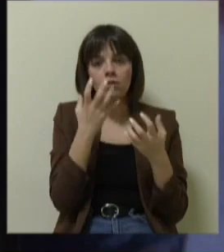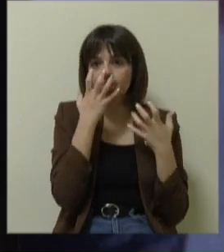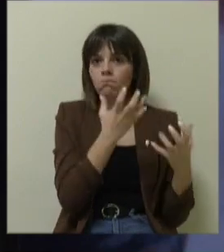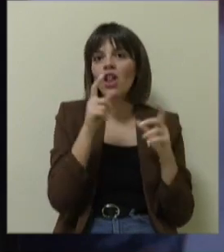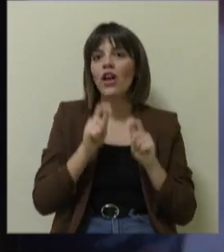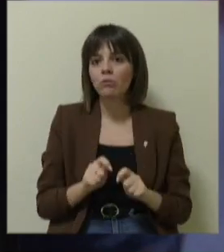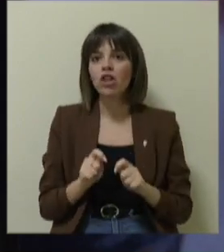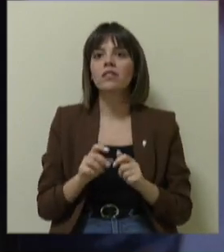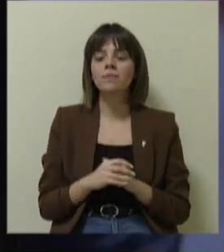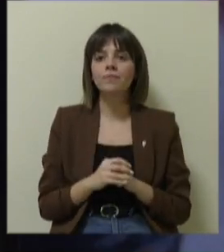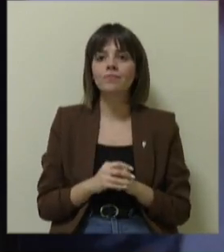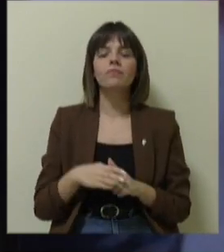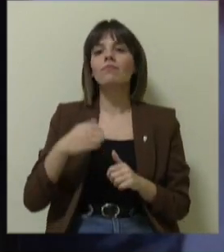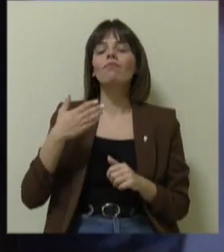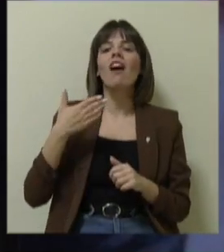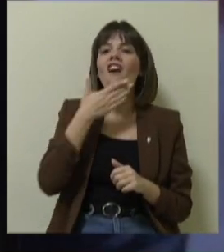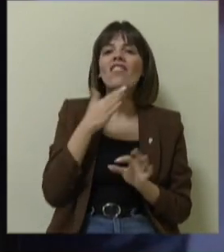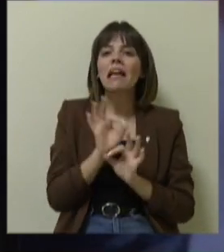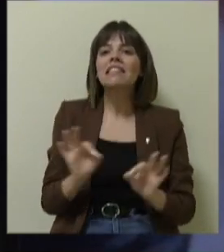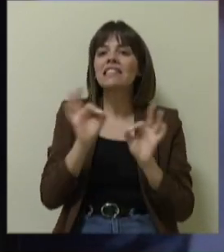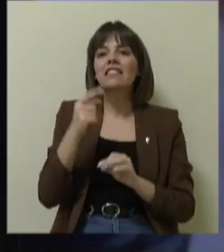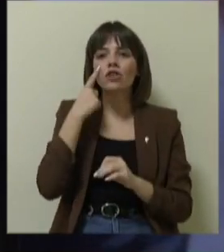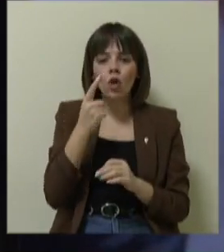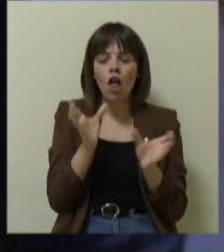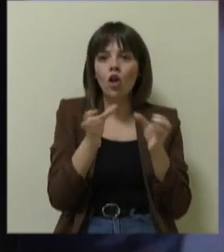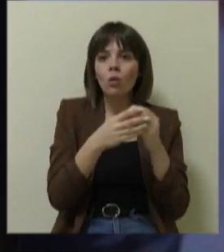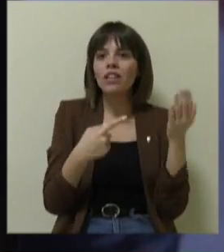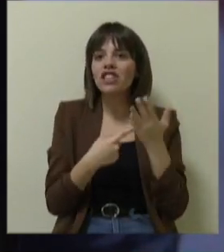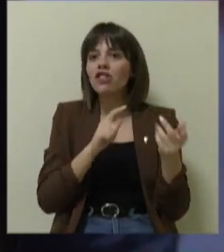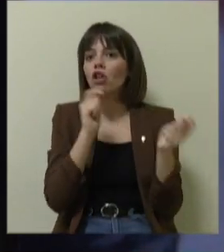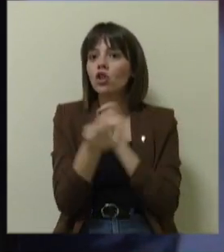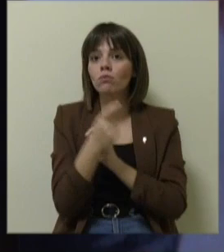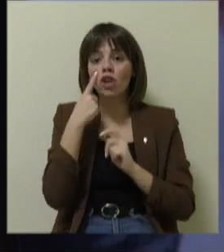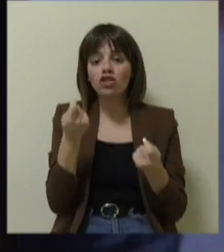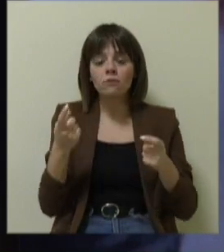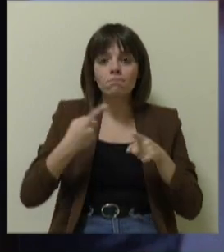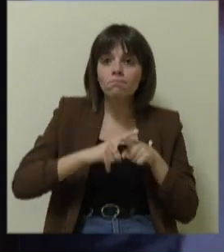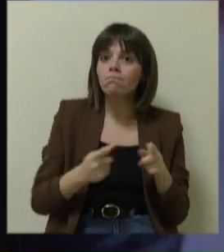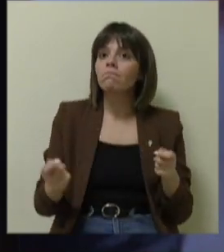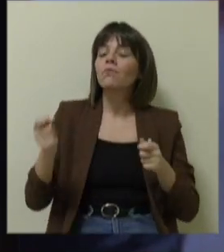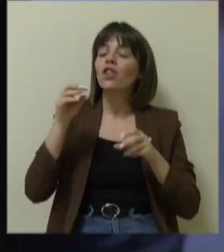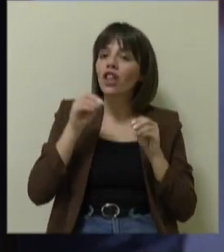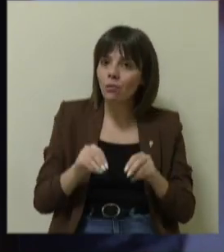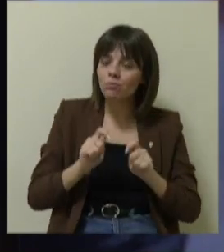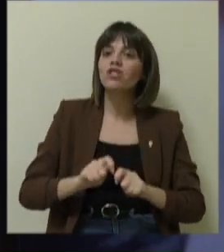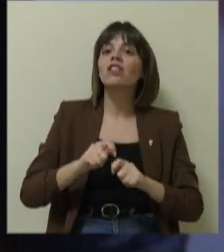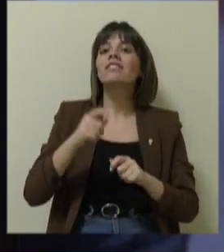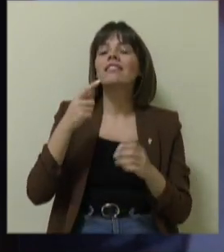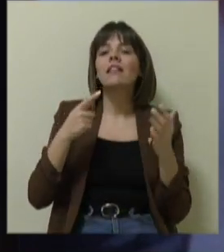sağlayacağız. Dezavantajlı grupları dijital dönüşümün paydaşı yapacak yazılım,